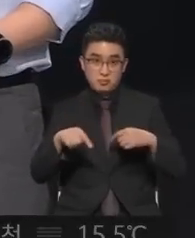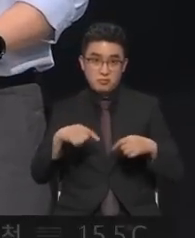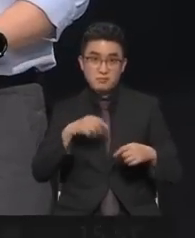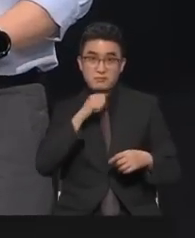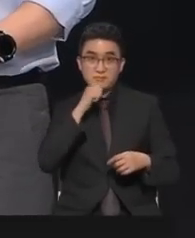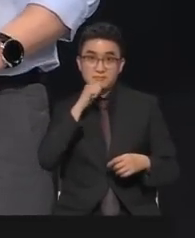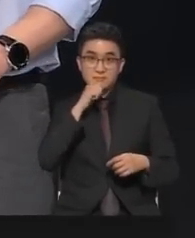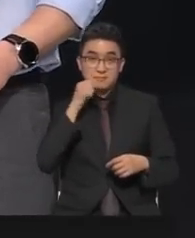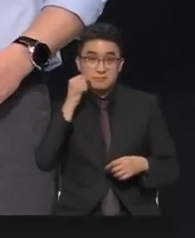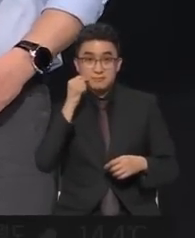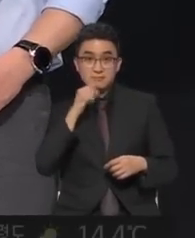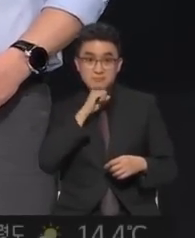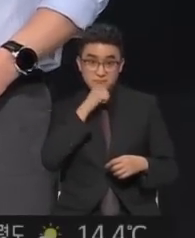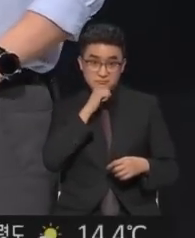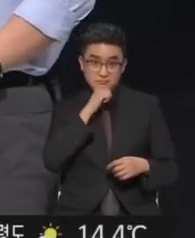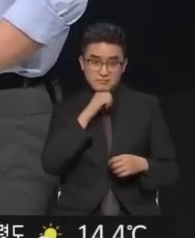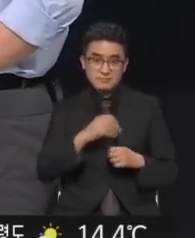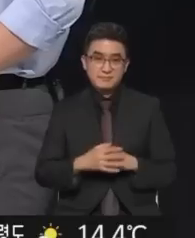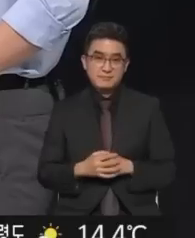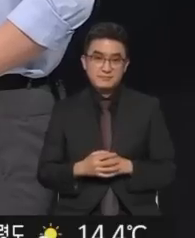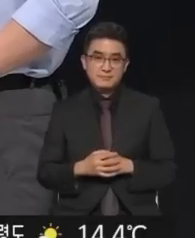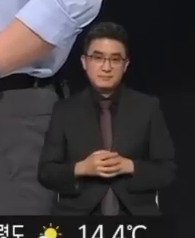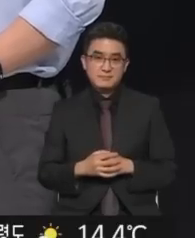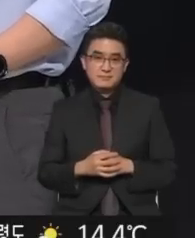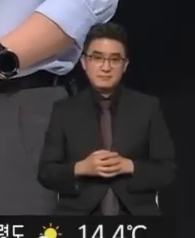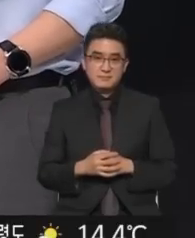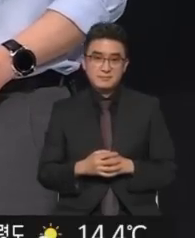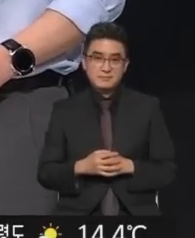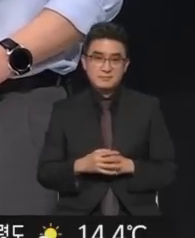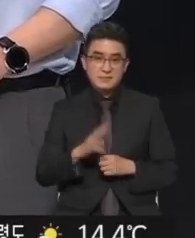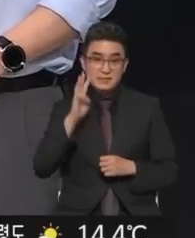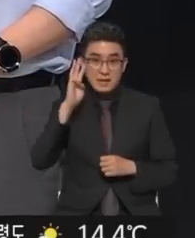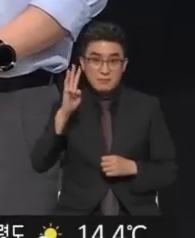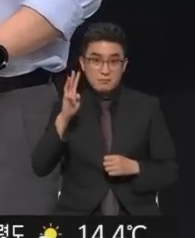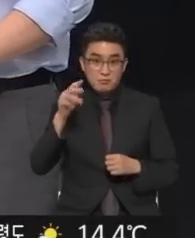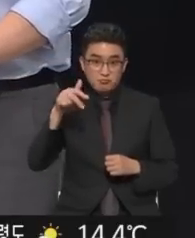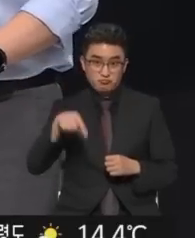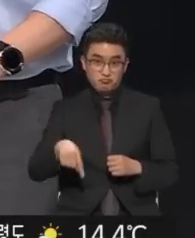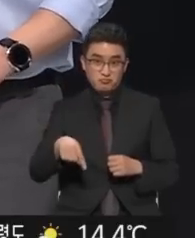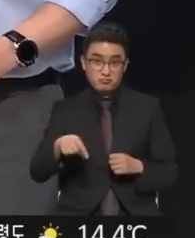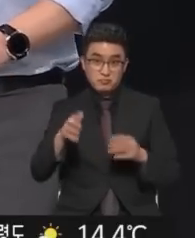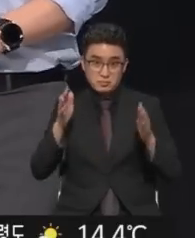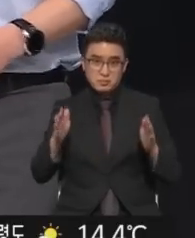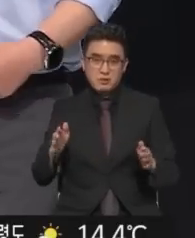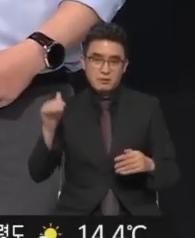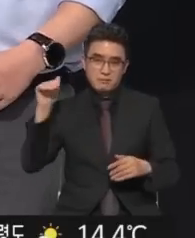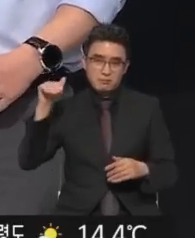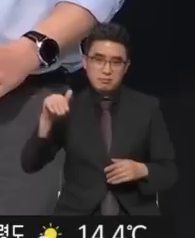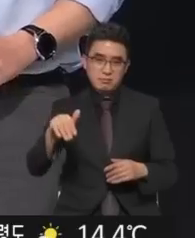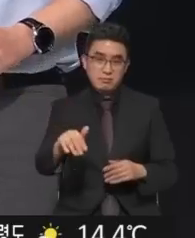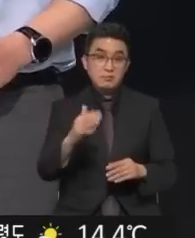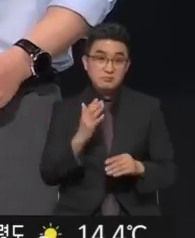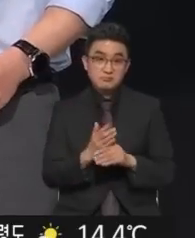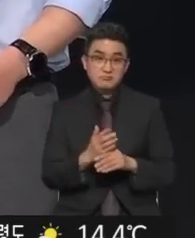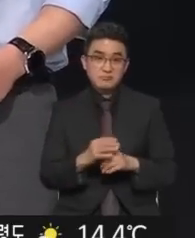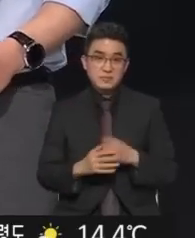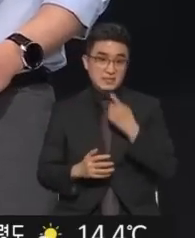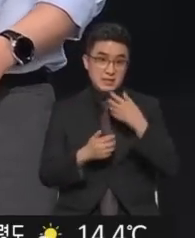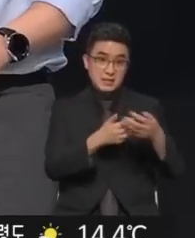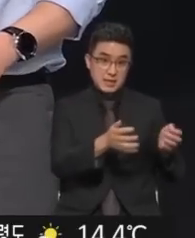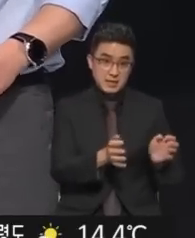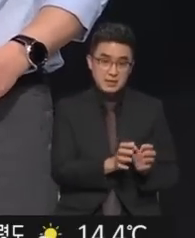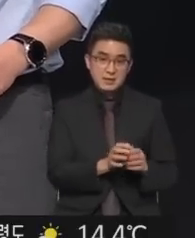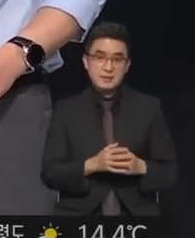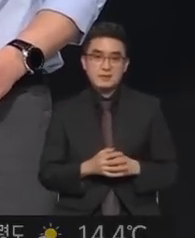오늘 나온 여론조사 결과입니다. 3주째 하락세를 나타냈습니다. 민주당은 내일로 예정된